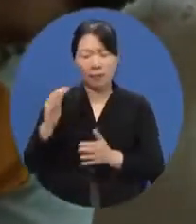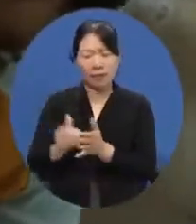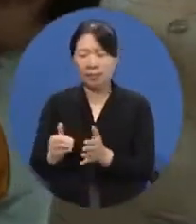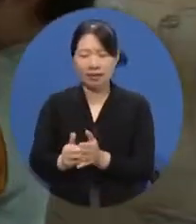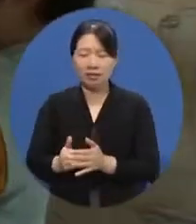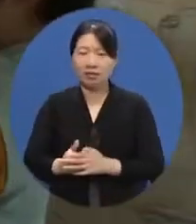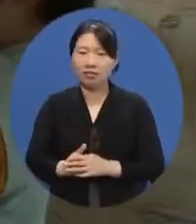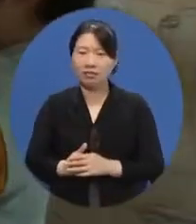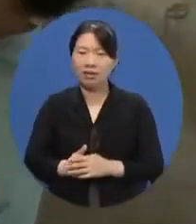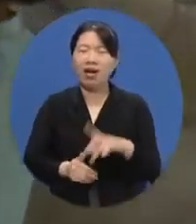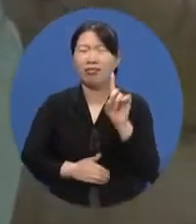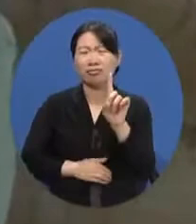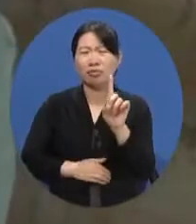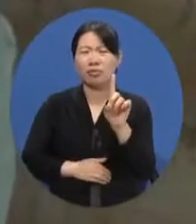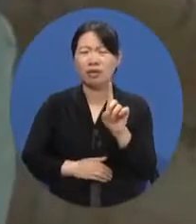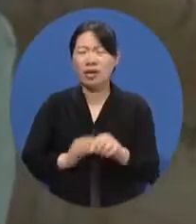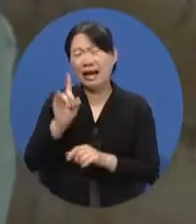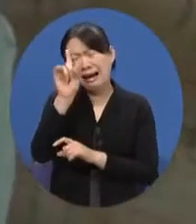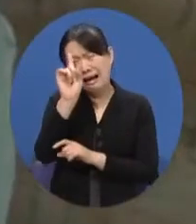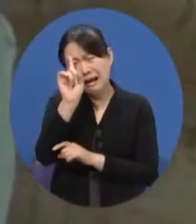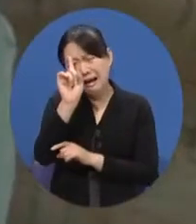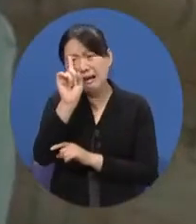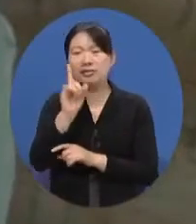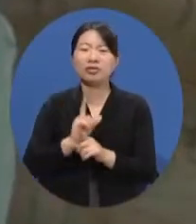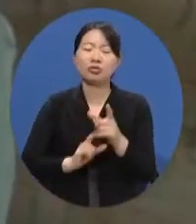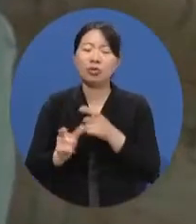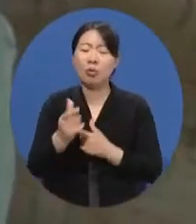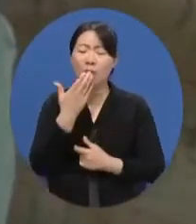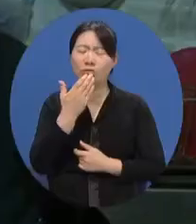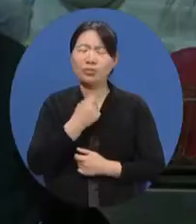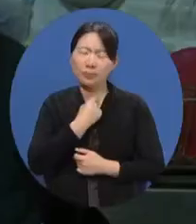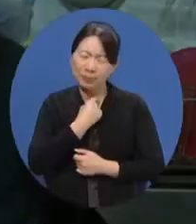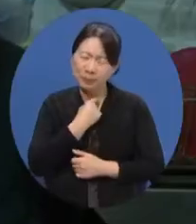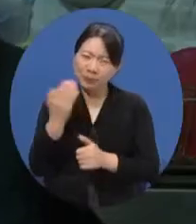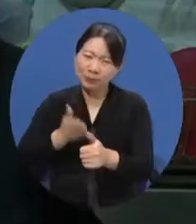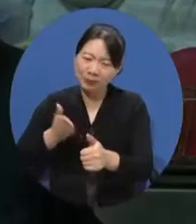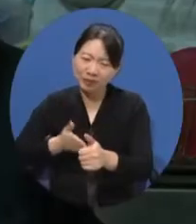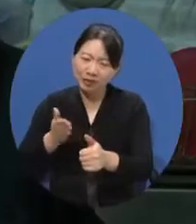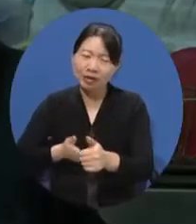개만. 한 개만 더 먹겠다네요.